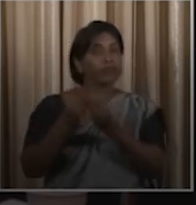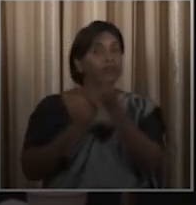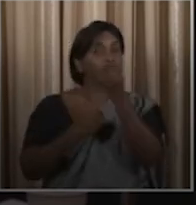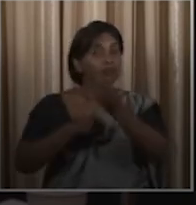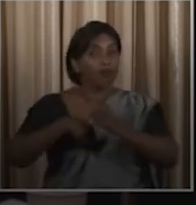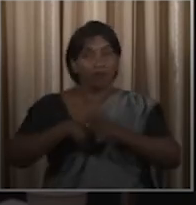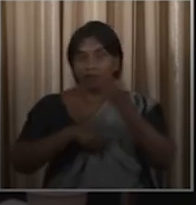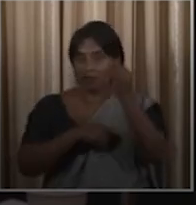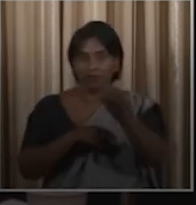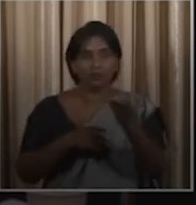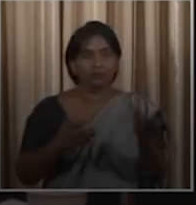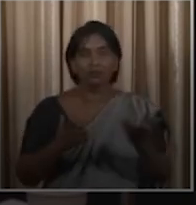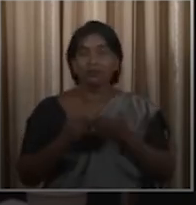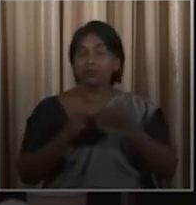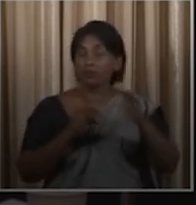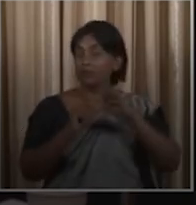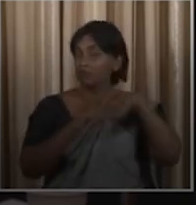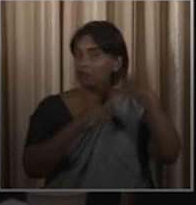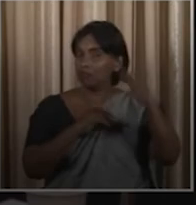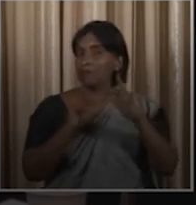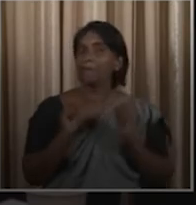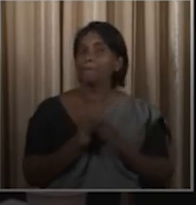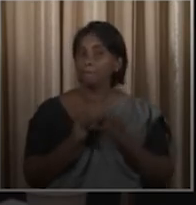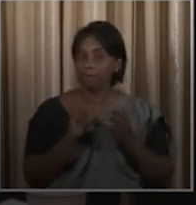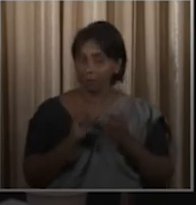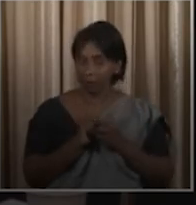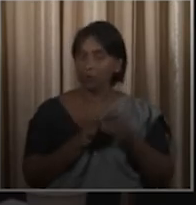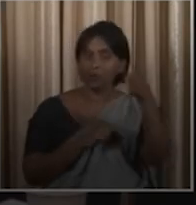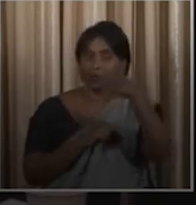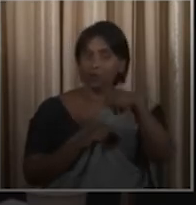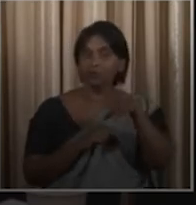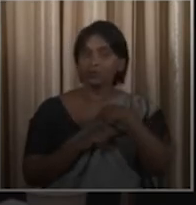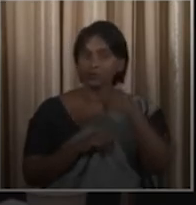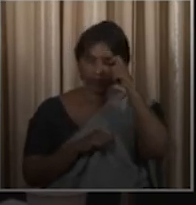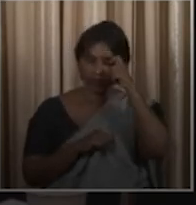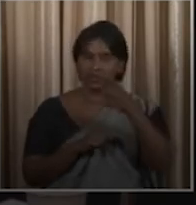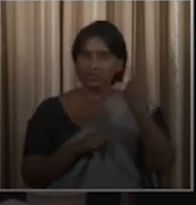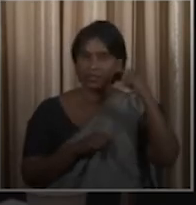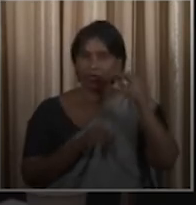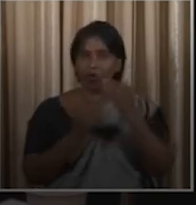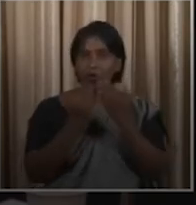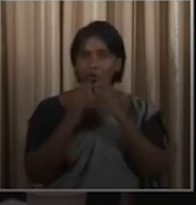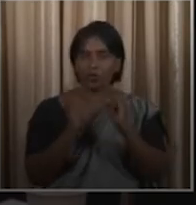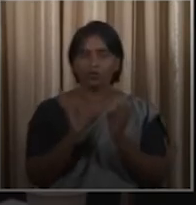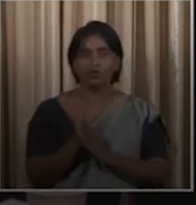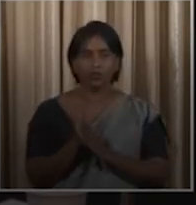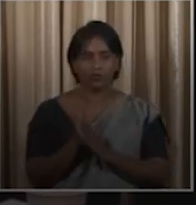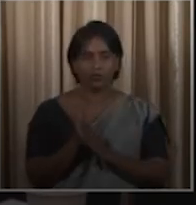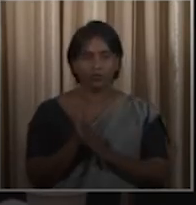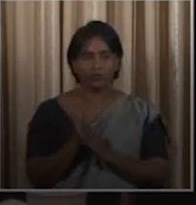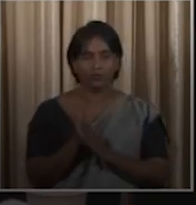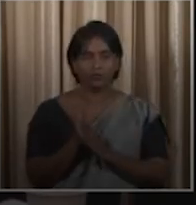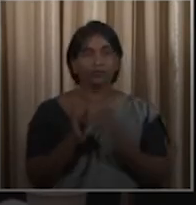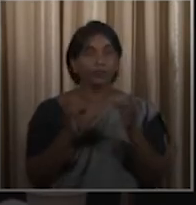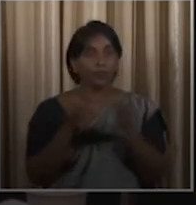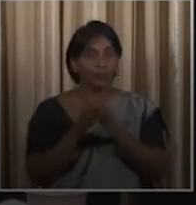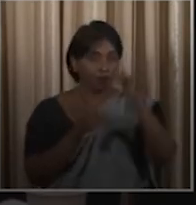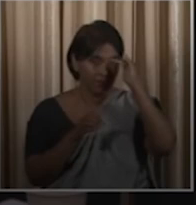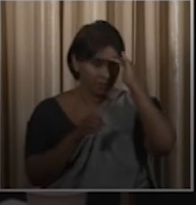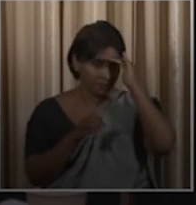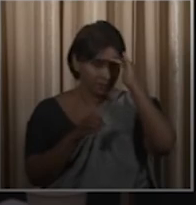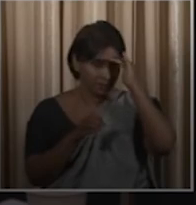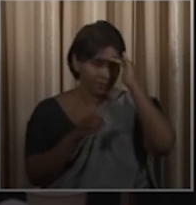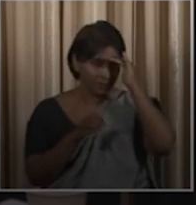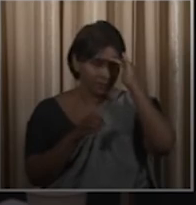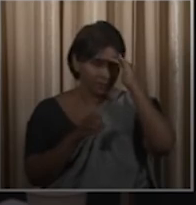ke biasanya. Tamu nasal madakka iye upadesa karasabha mimi. Pakshanayaka parlimentu